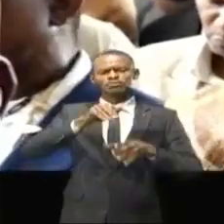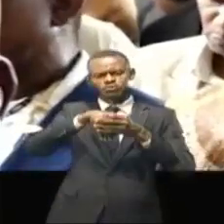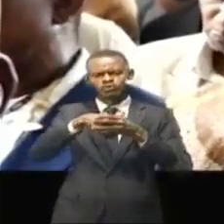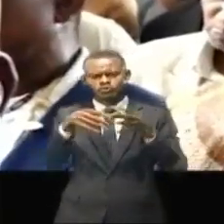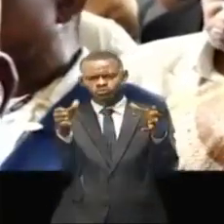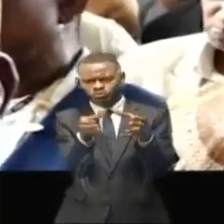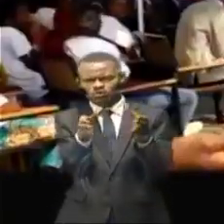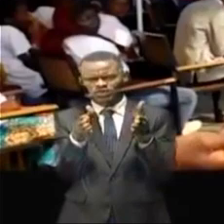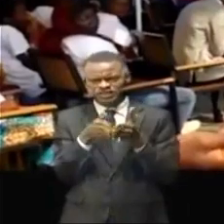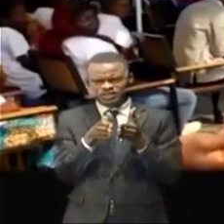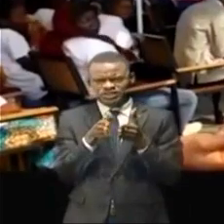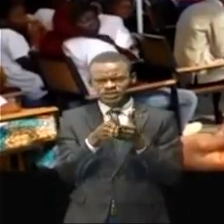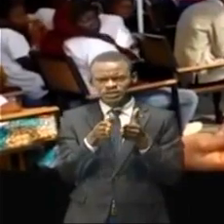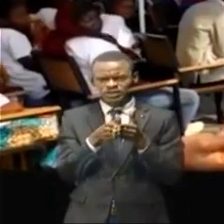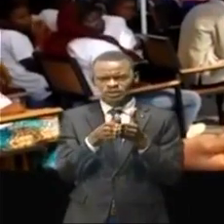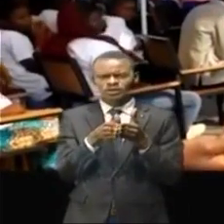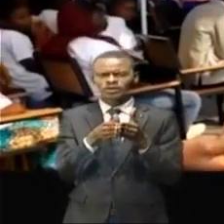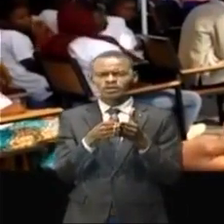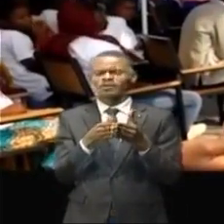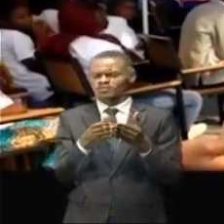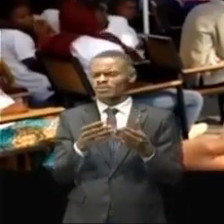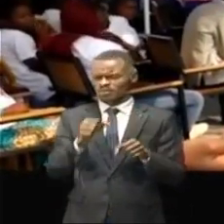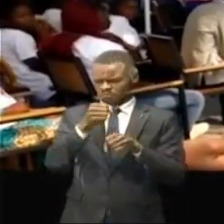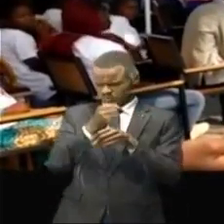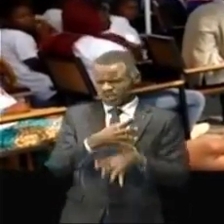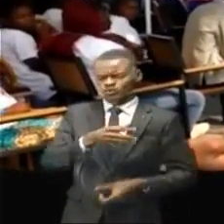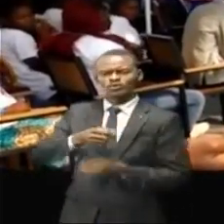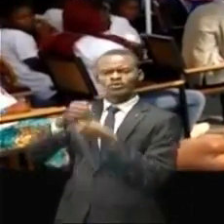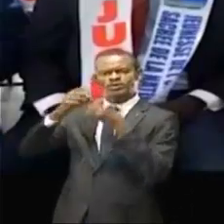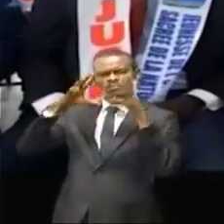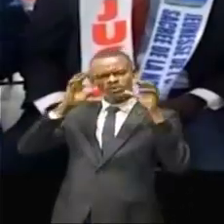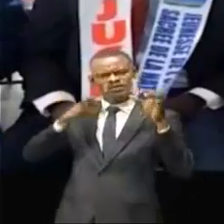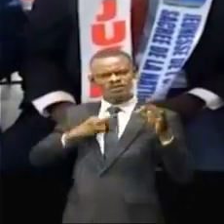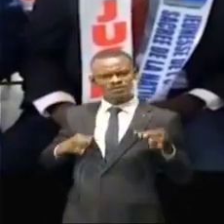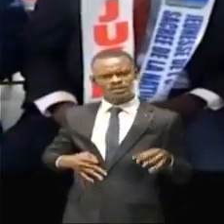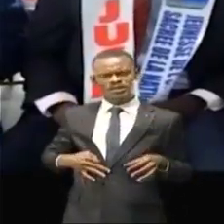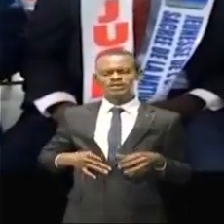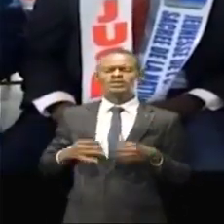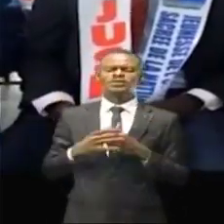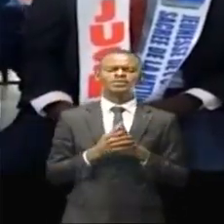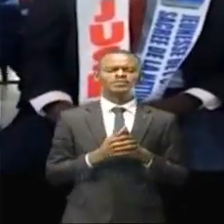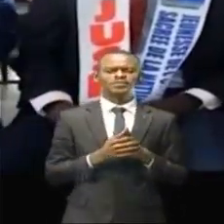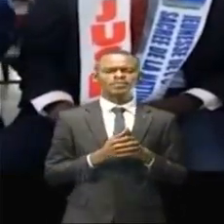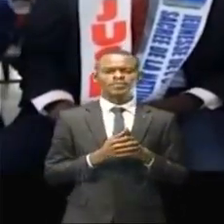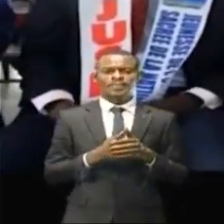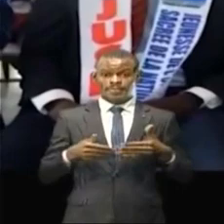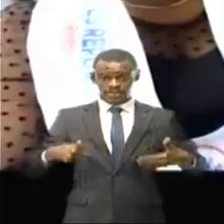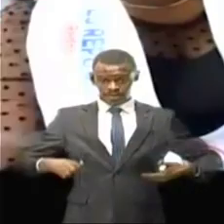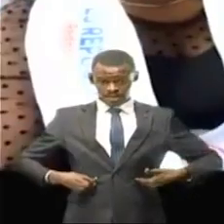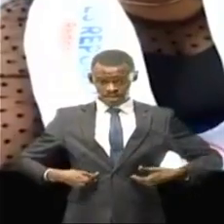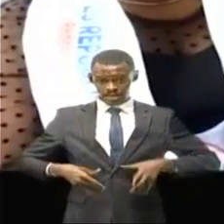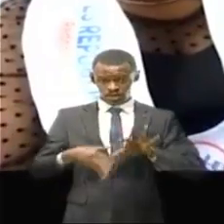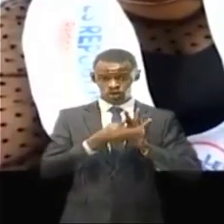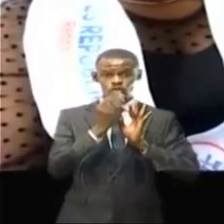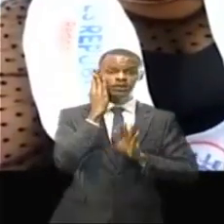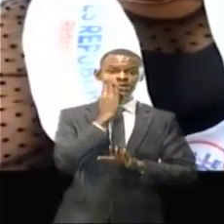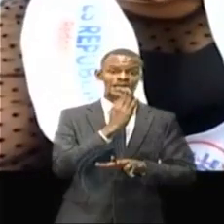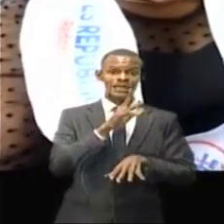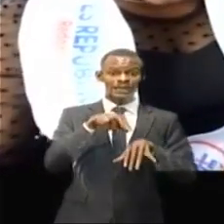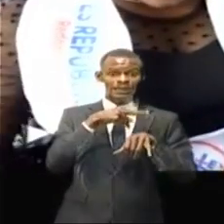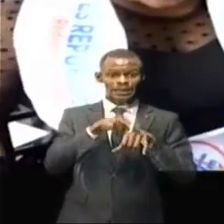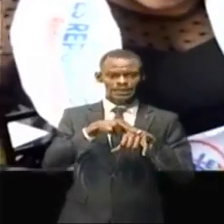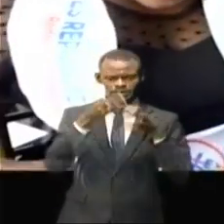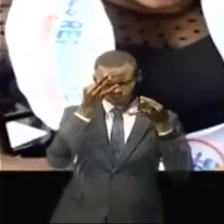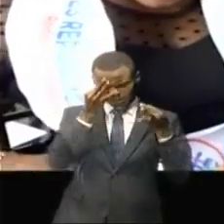président de la République, M. Félix-Antoine Tshisekedi Tshilombo. La jeunesse de l'Union sacrée de la nation décide de faire